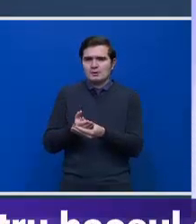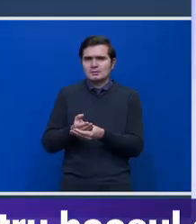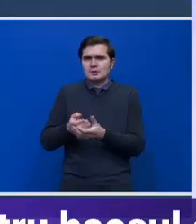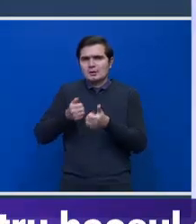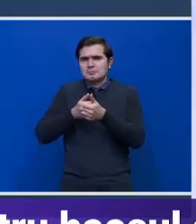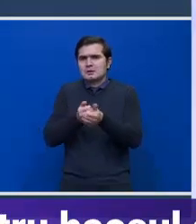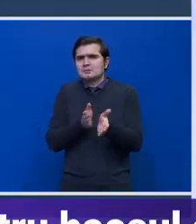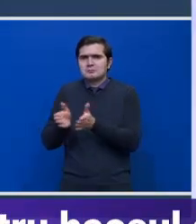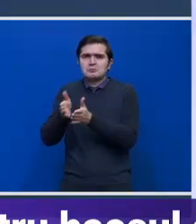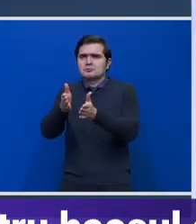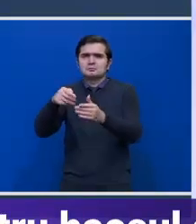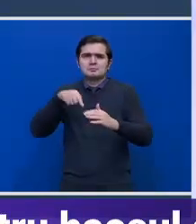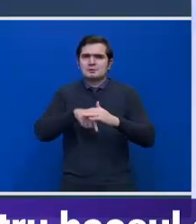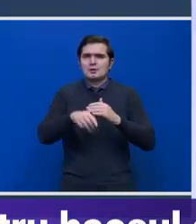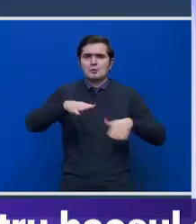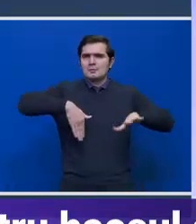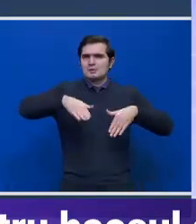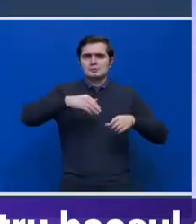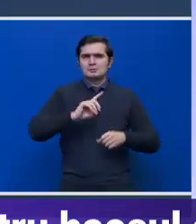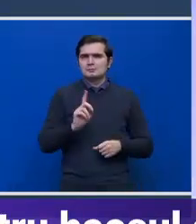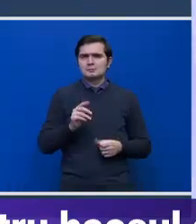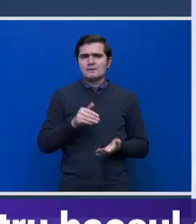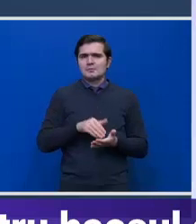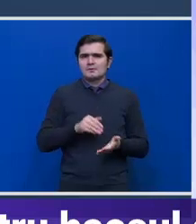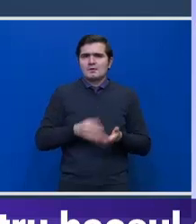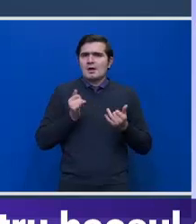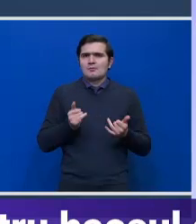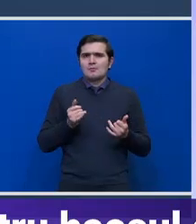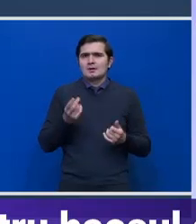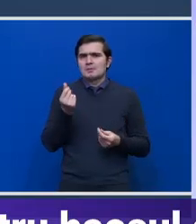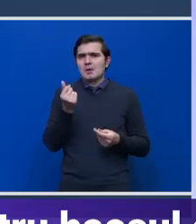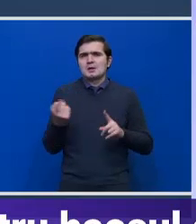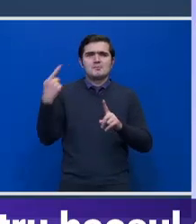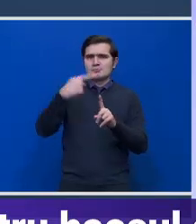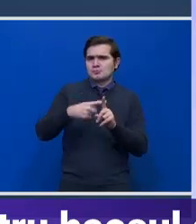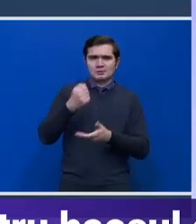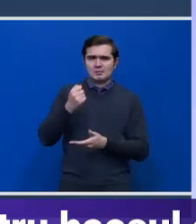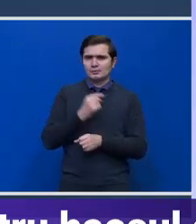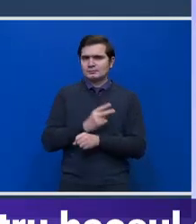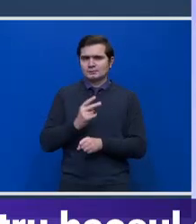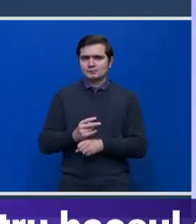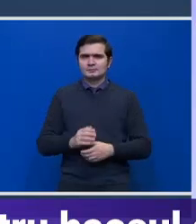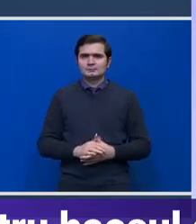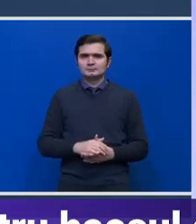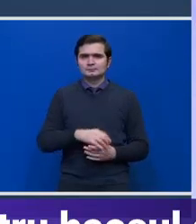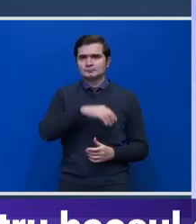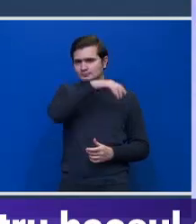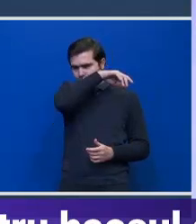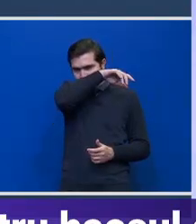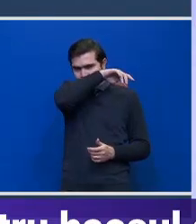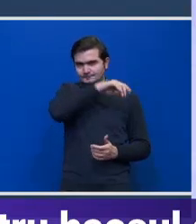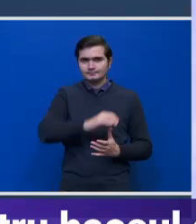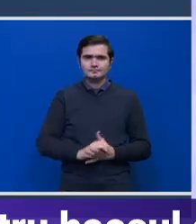cursul interiorul Ministerului, cum nu avem nevoie de, în momentul de față, de bani suplimentari de la bugetul ăsta. Deci, bă, am înțeles.